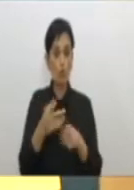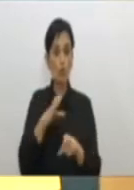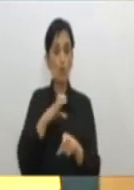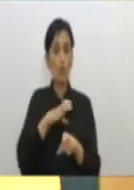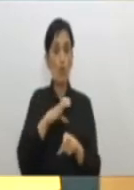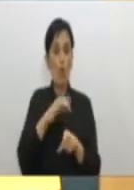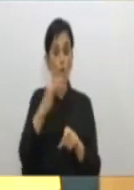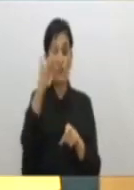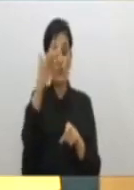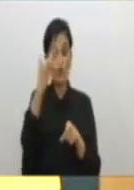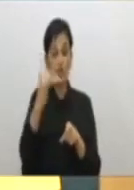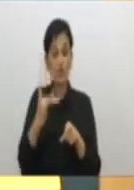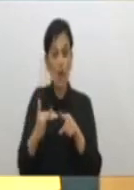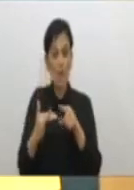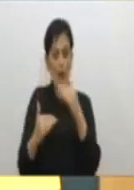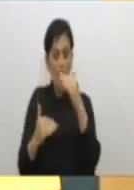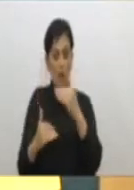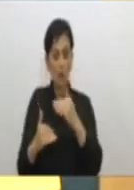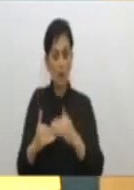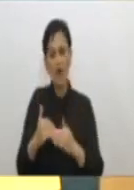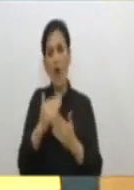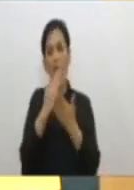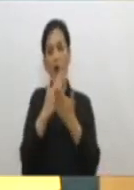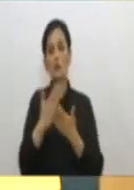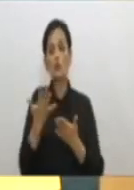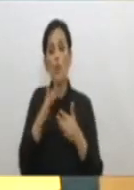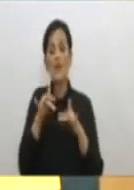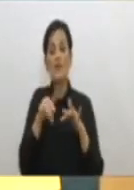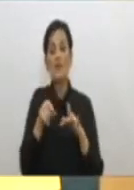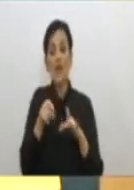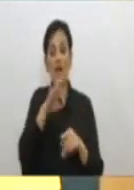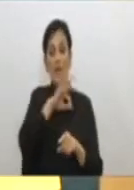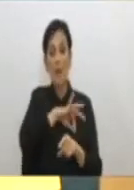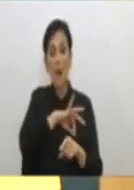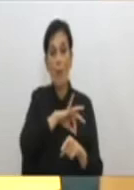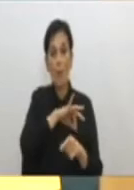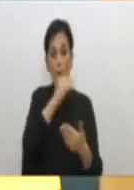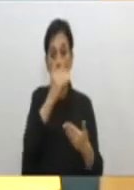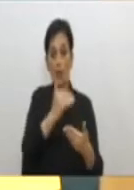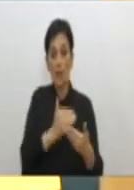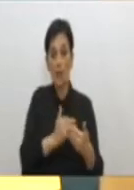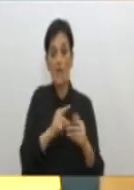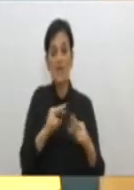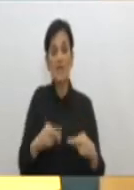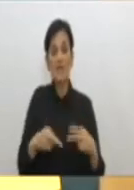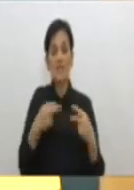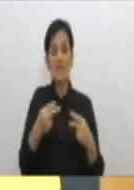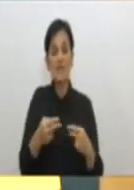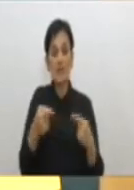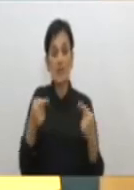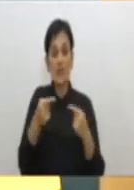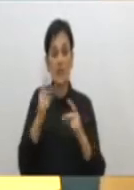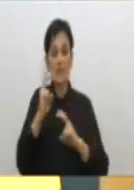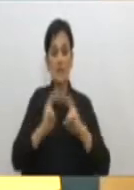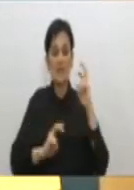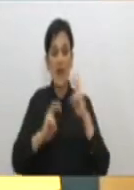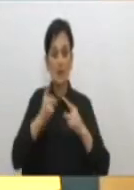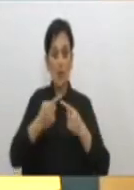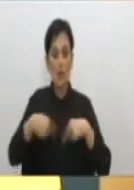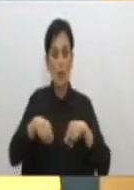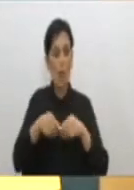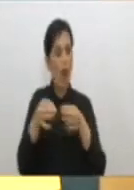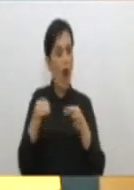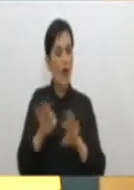აღნიშნულ ჩამონათვალში არსებულ რომელიმე საქმიანობაში გამოიყენება. Ამასთან ცვლილების თანახმად საწარმო ორგანიზაცია არ